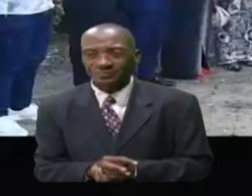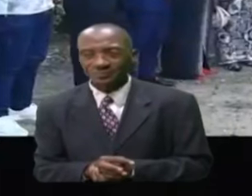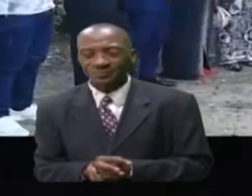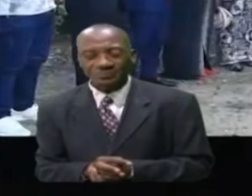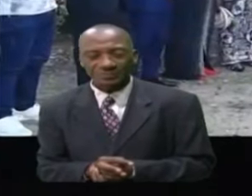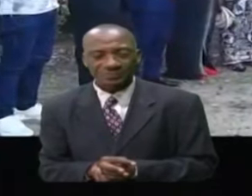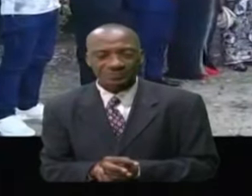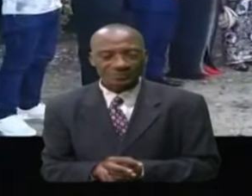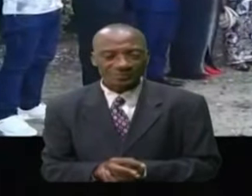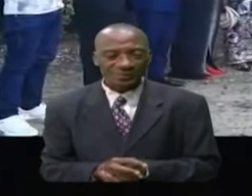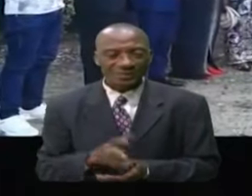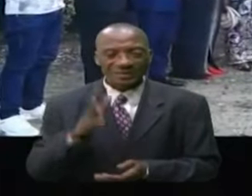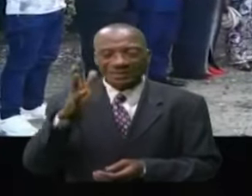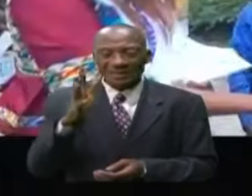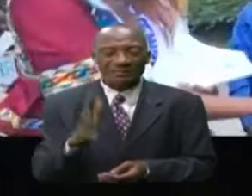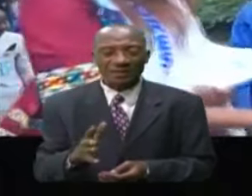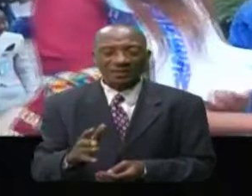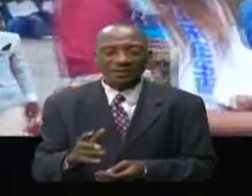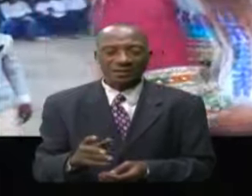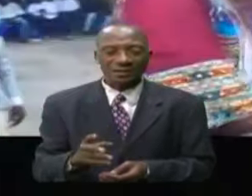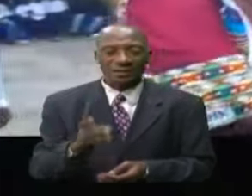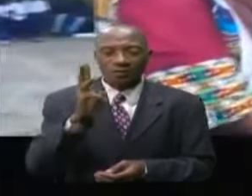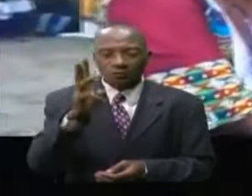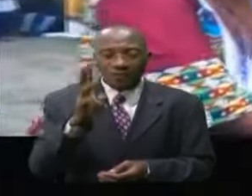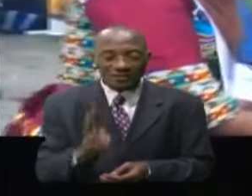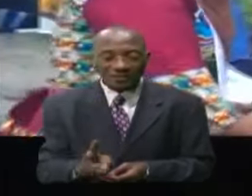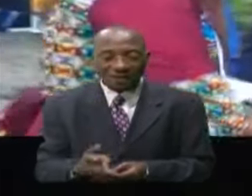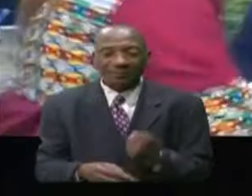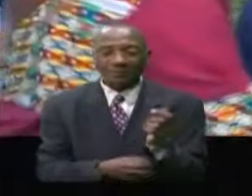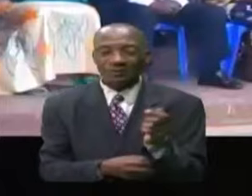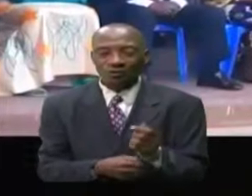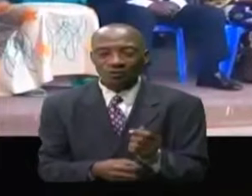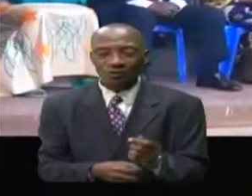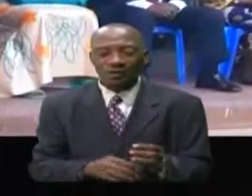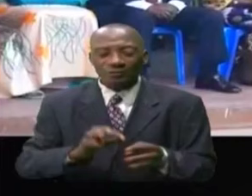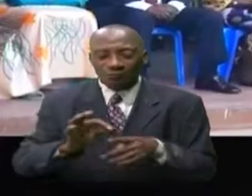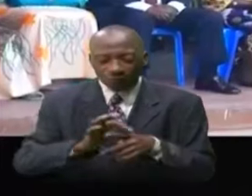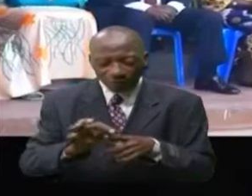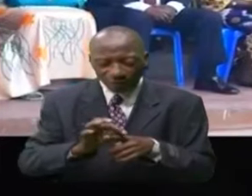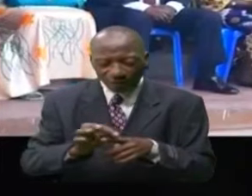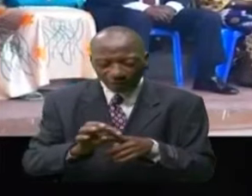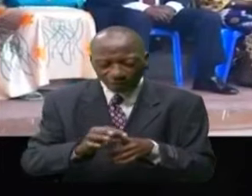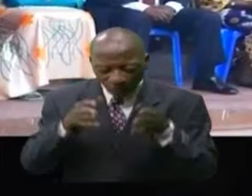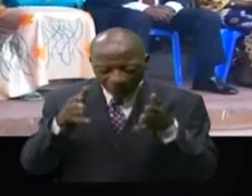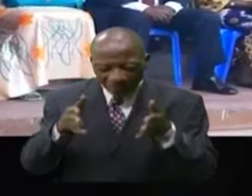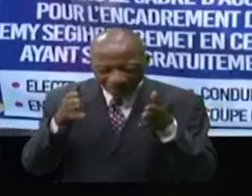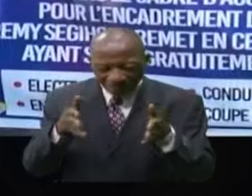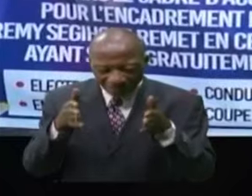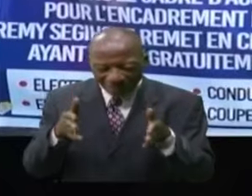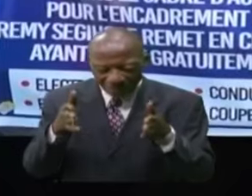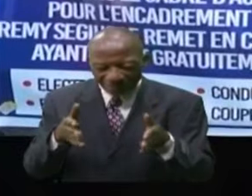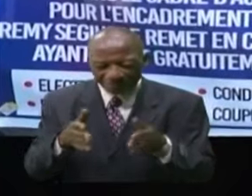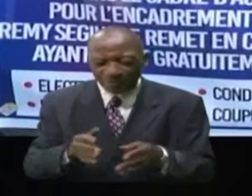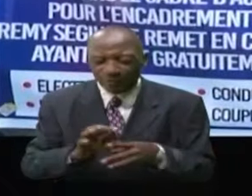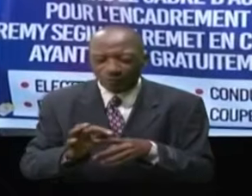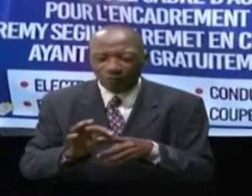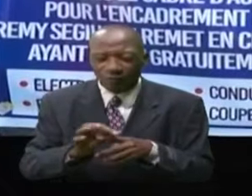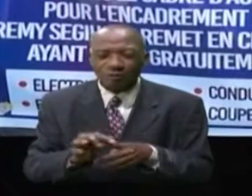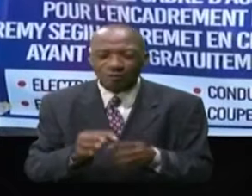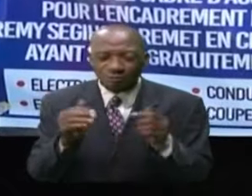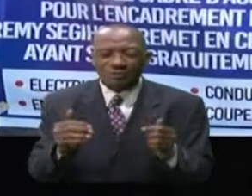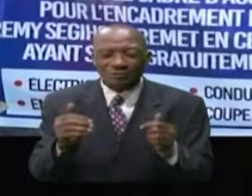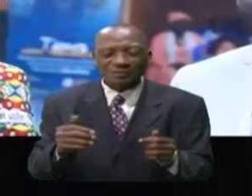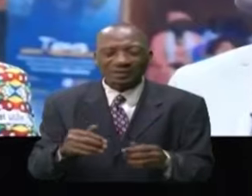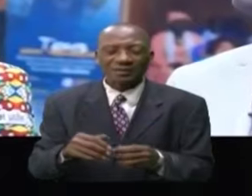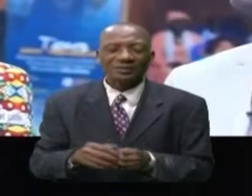plus de 5300 lauréats ayant suivi des formations professionnelles dans différentes filières sous l'initiative de la Fondation Rémi Séguiobé, dans le cadre d'accompagner la vision